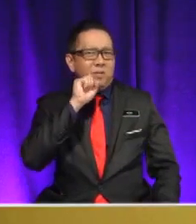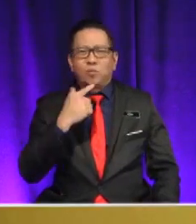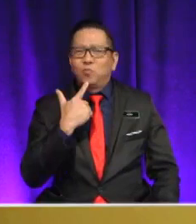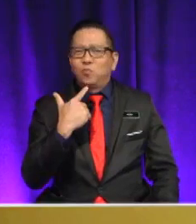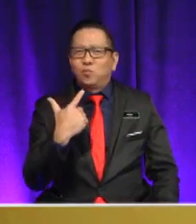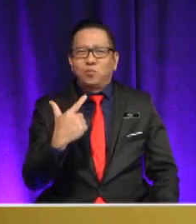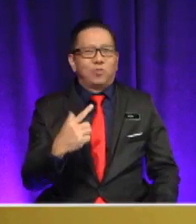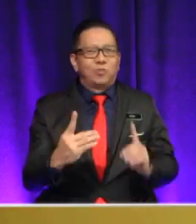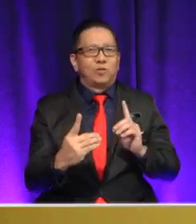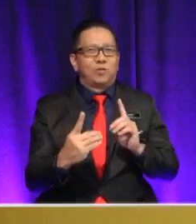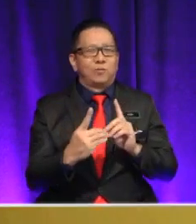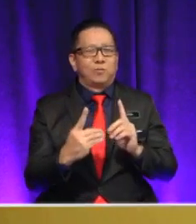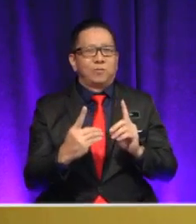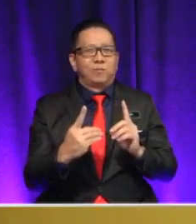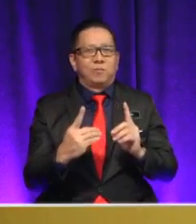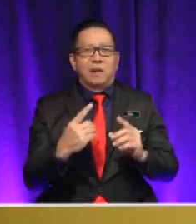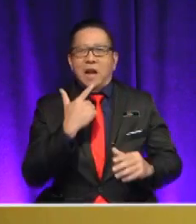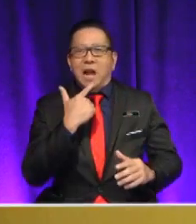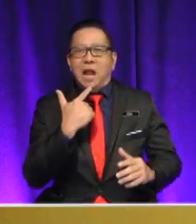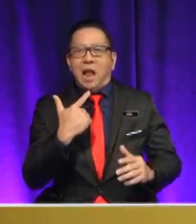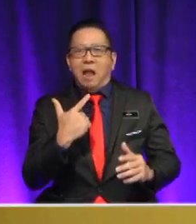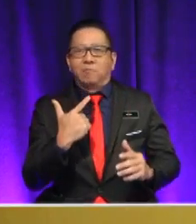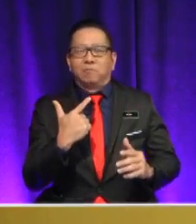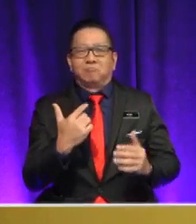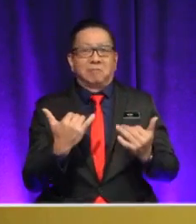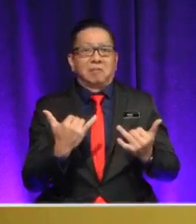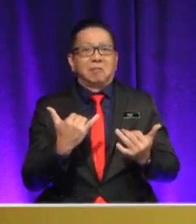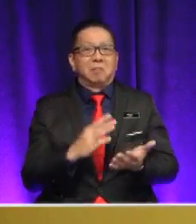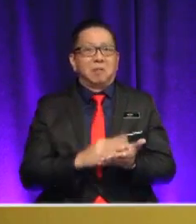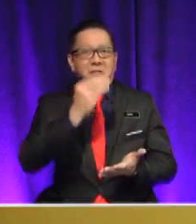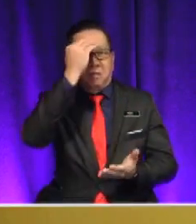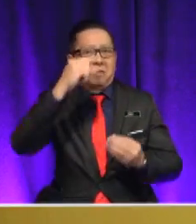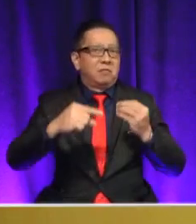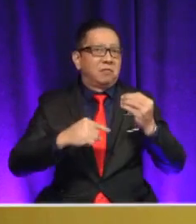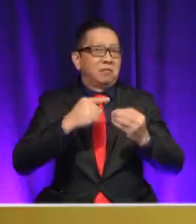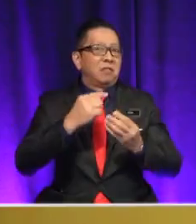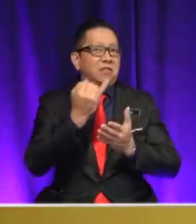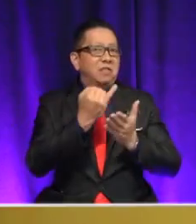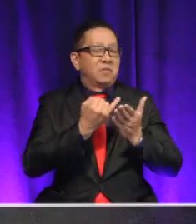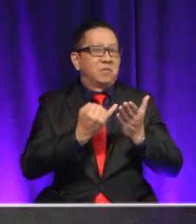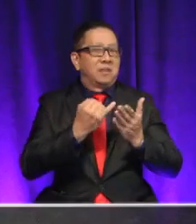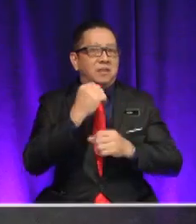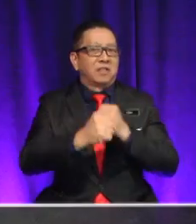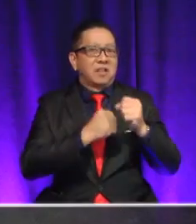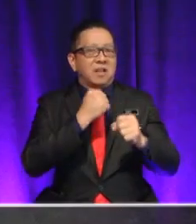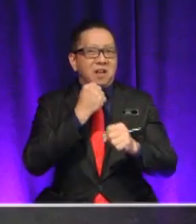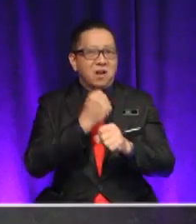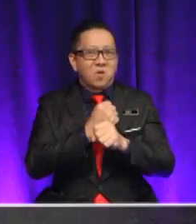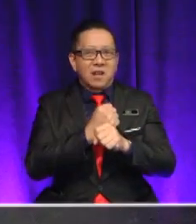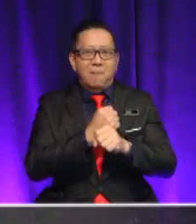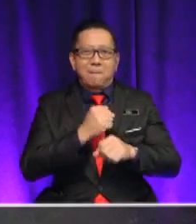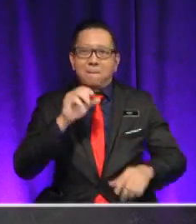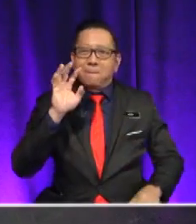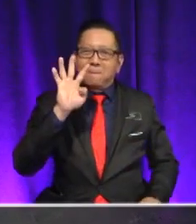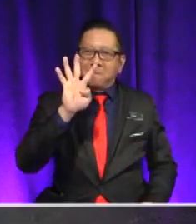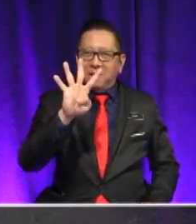dan hari ini Tentunya kita akan belajar mengenai ini belikan sendiri Tahun berapa tahun